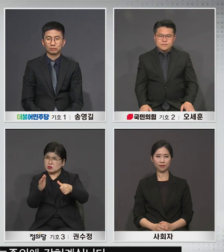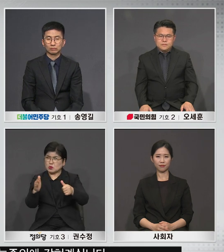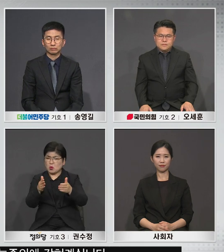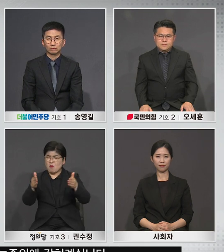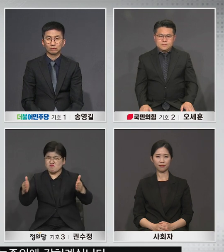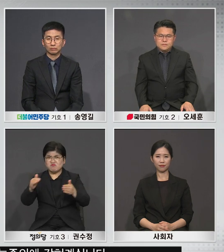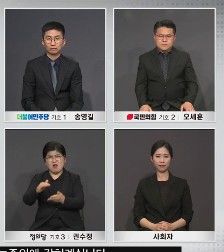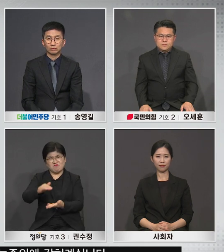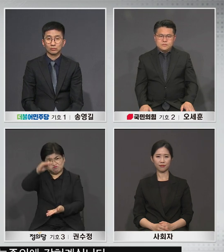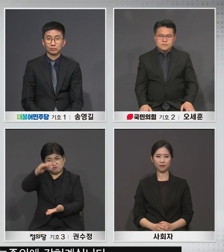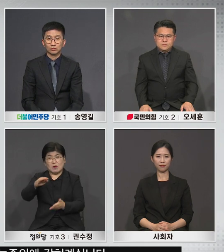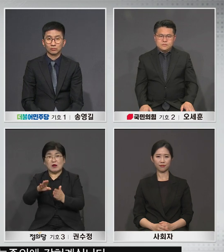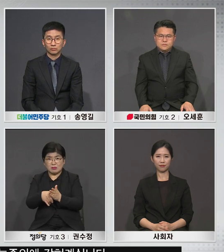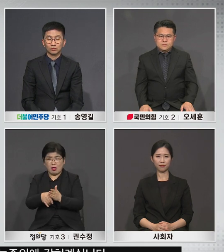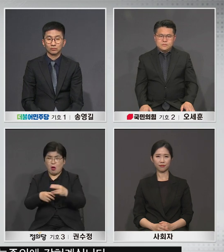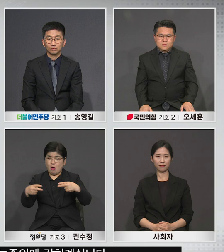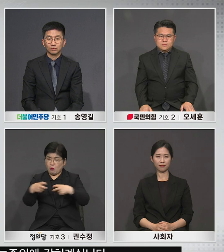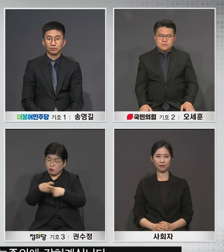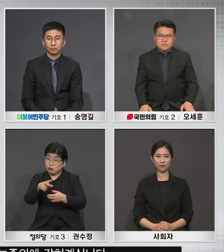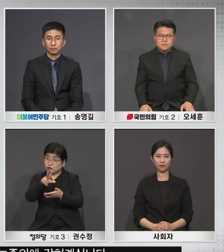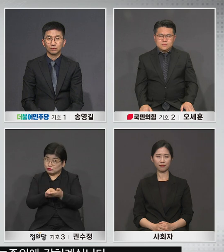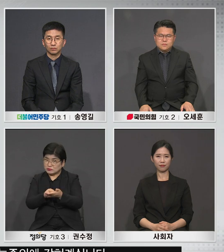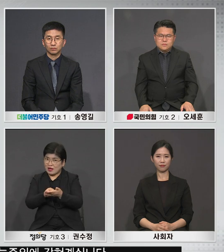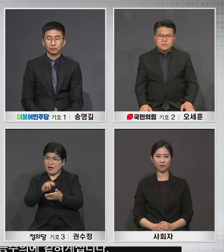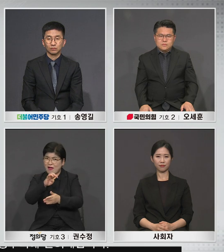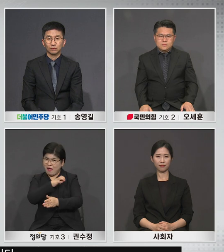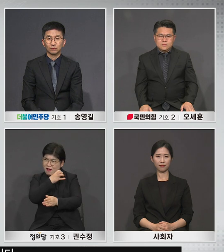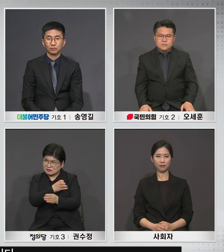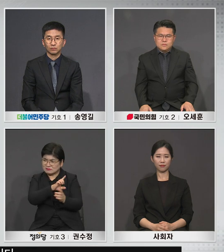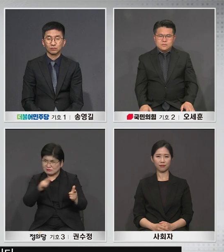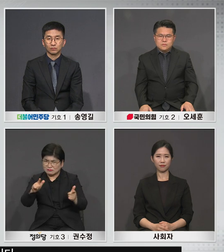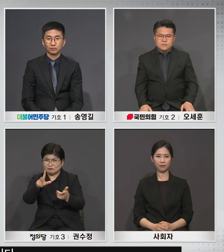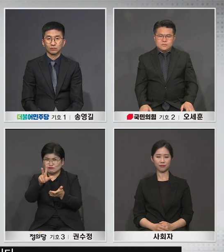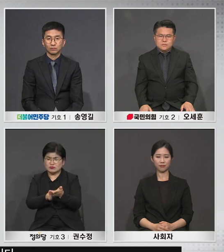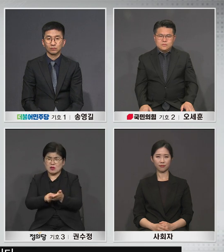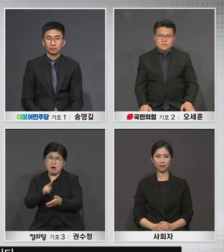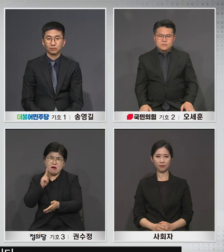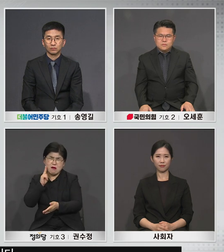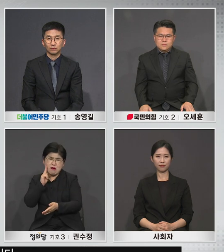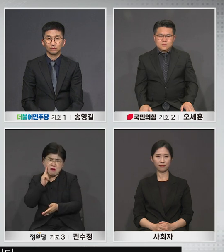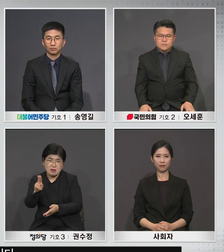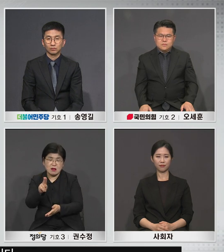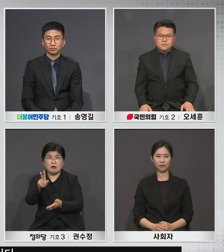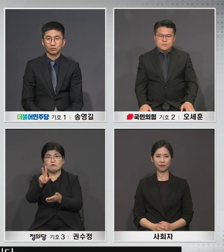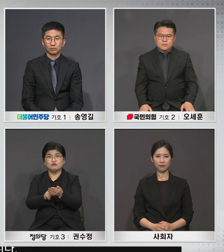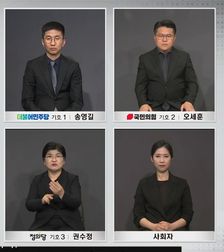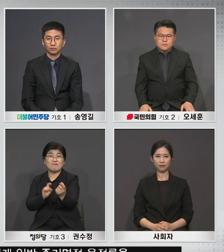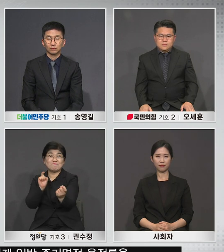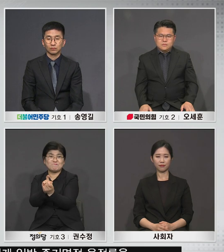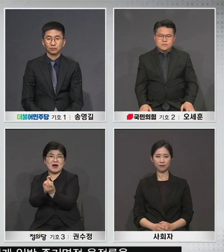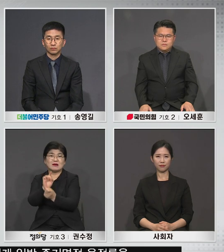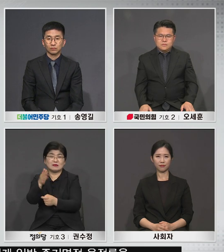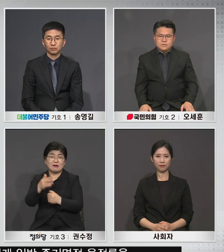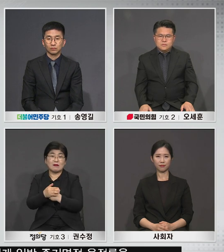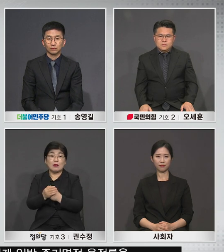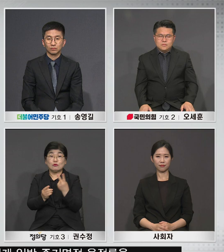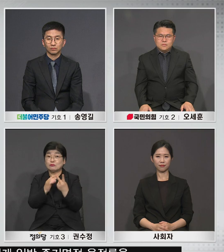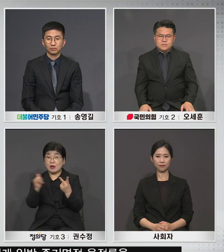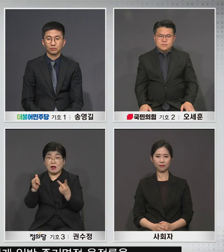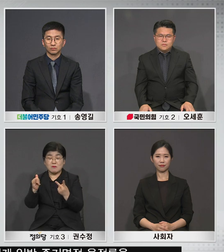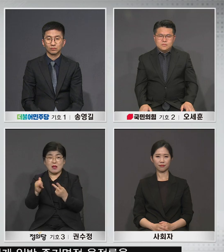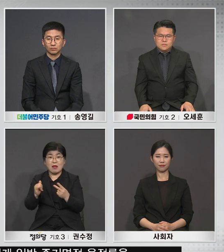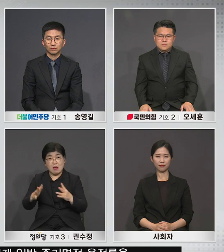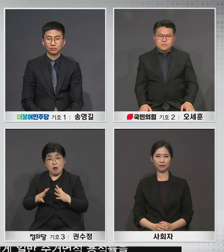여기에 교통문제나 에너지 문제 등이 대단히 심각해지는 파국을 맞이할 수밖에 없습니다. 두 분의 개발 계획,